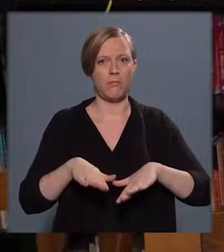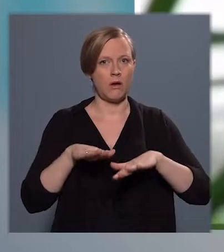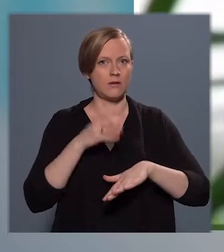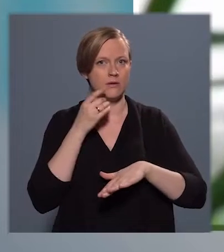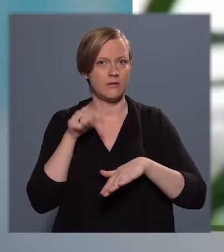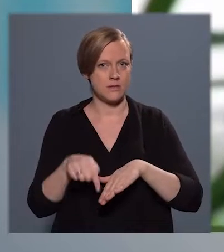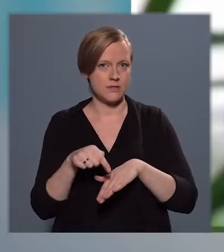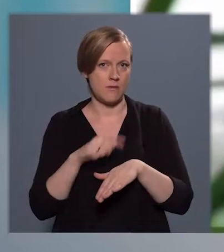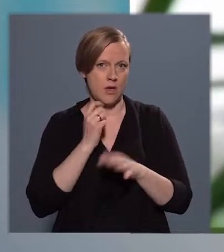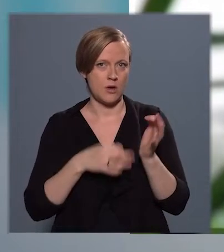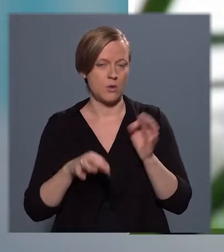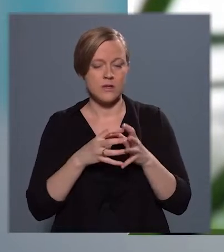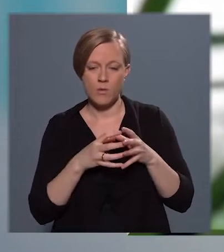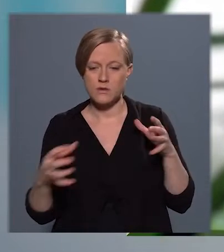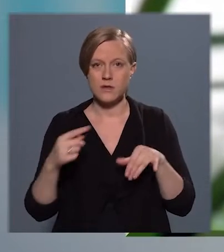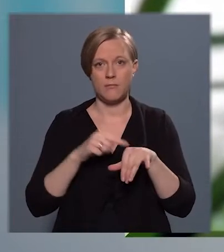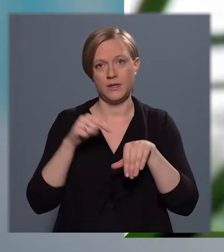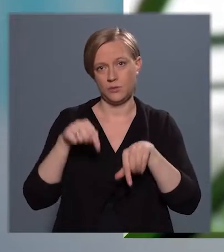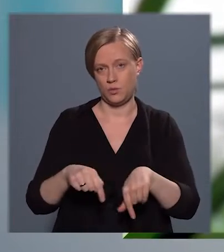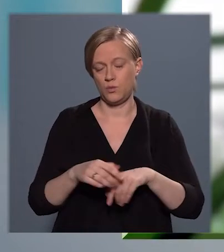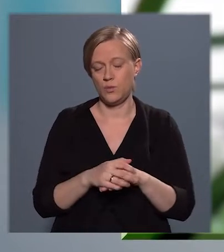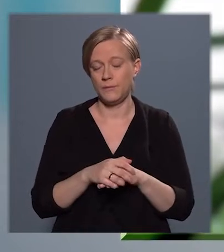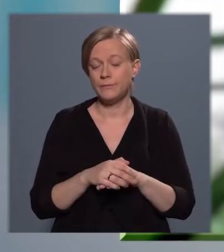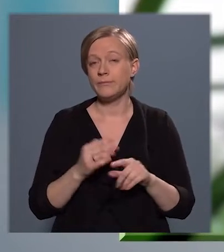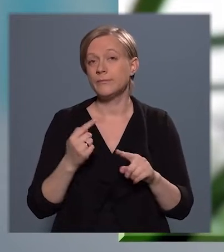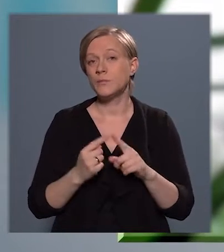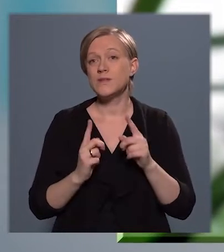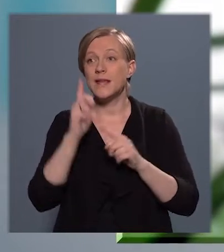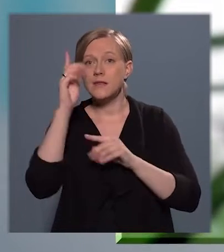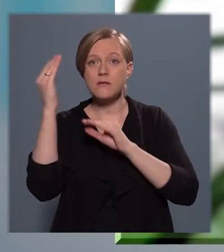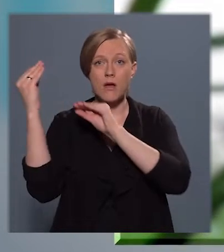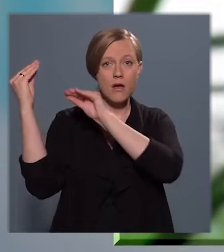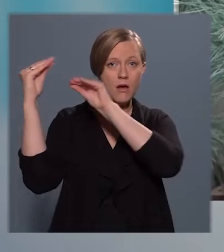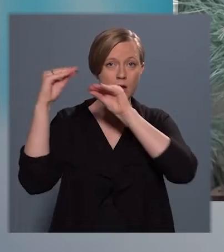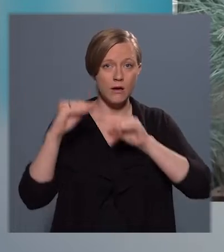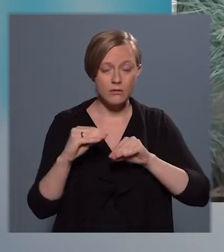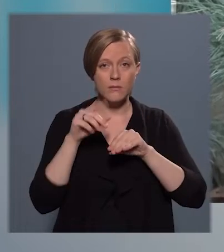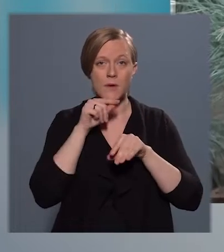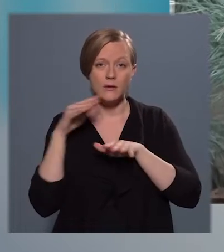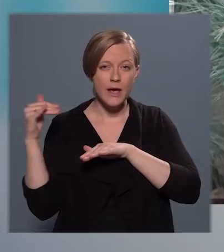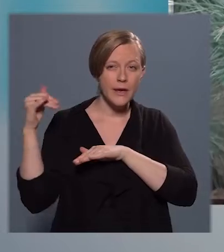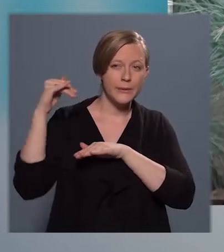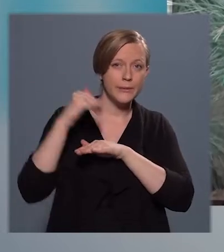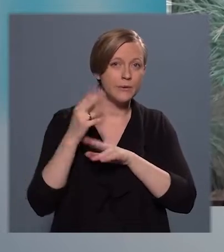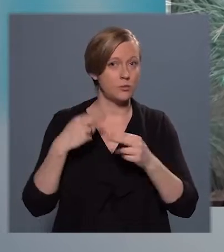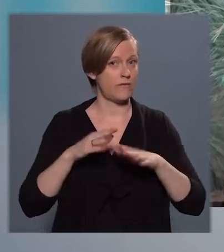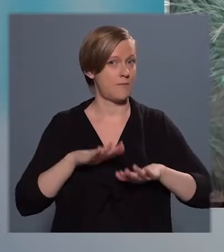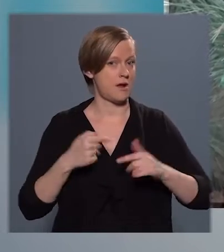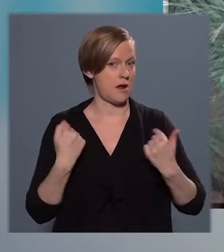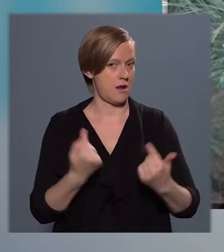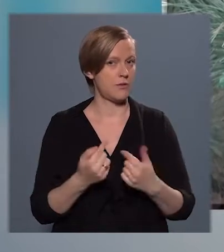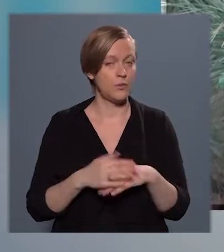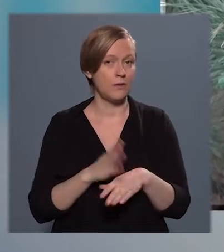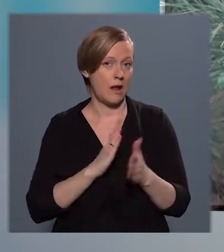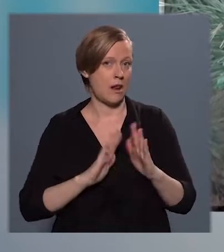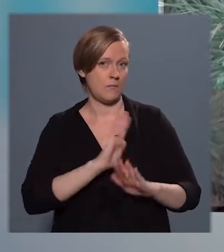töltenek Magyarországon, egyre hosszabb időt töltenek nálunk, illetve az északról érkező madarak is egy kicsit tovább maradnak itt nálunk, hiszen kellemes a